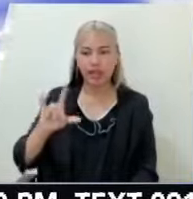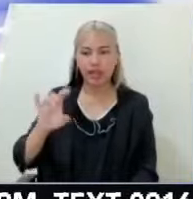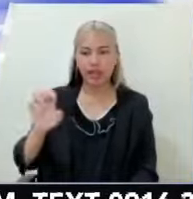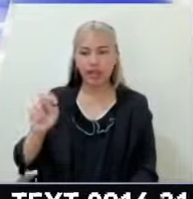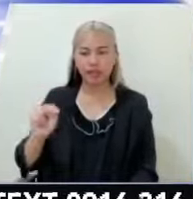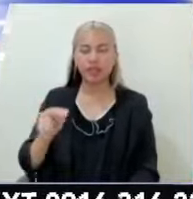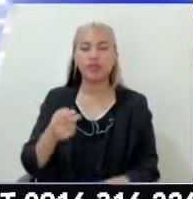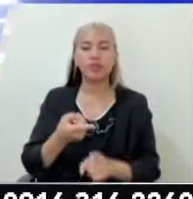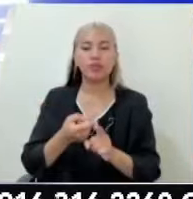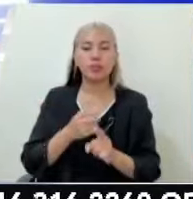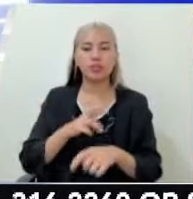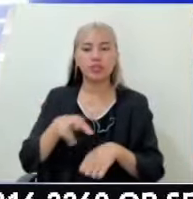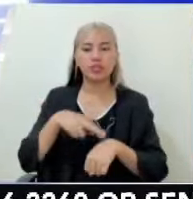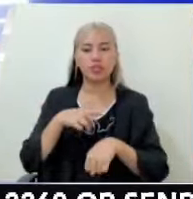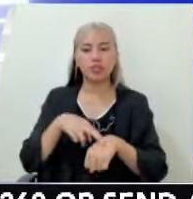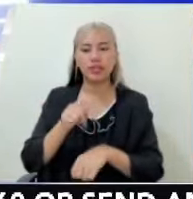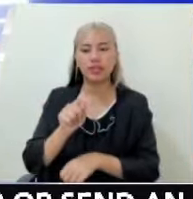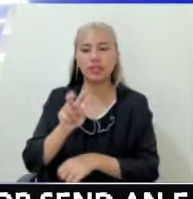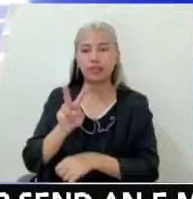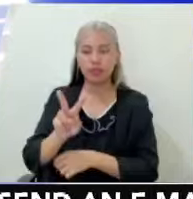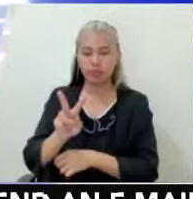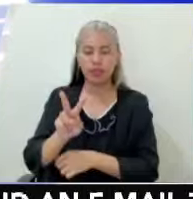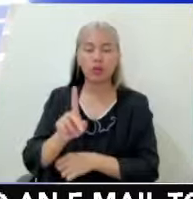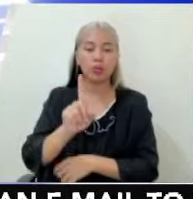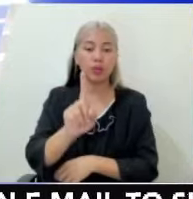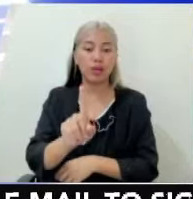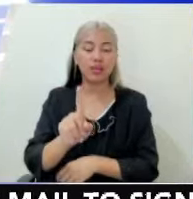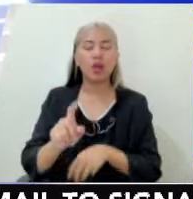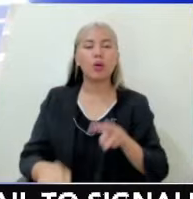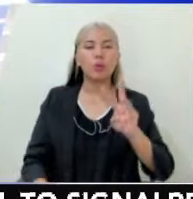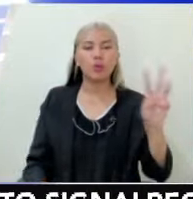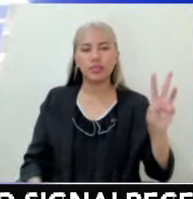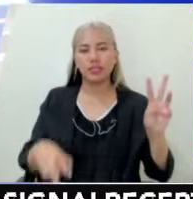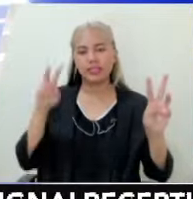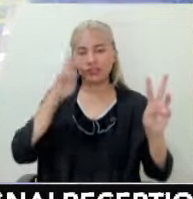1, Western Visayas. Aileen?